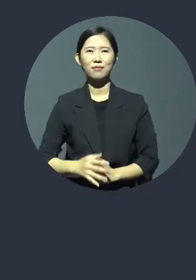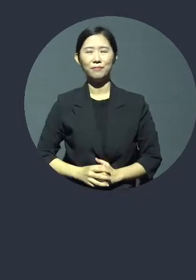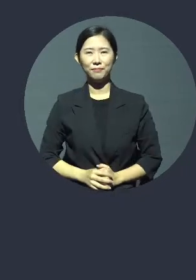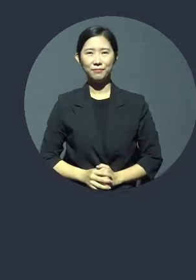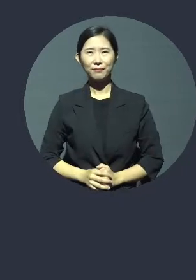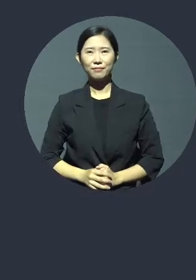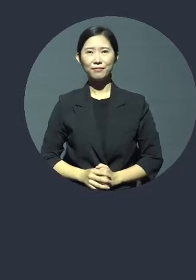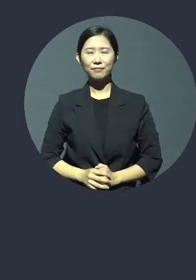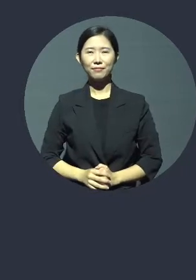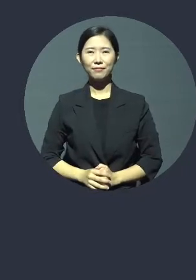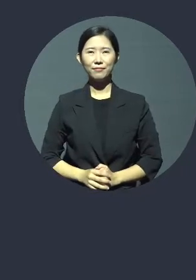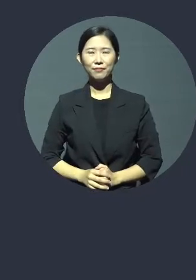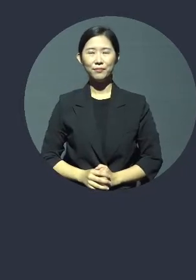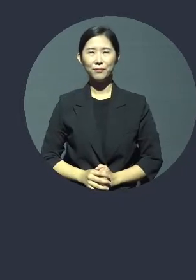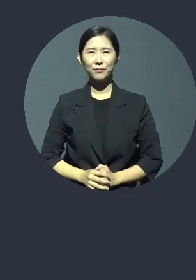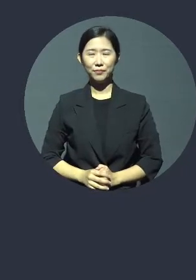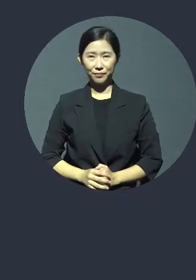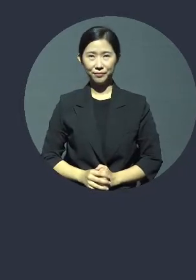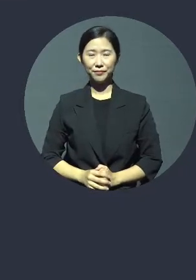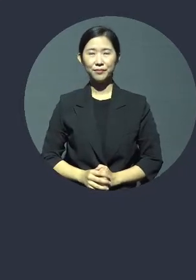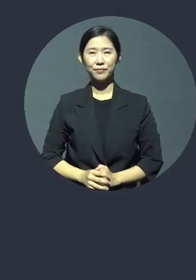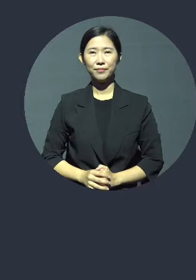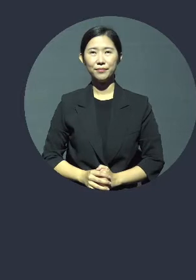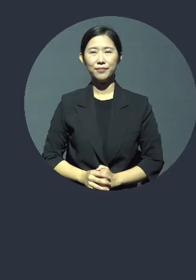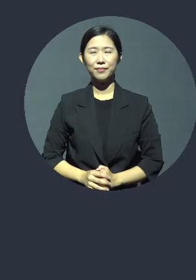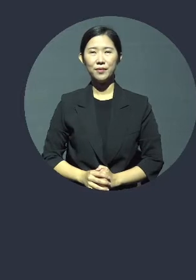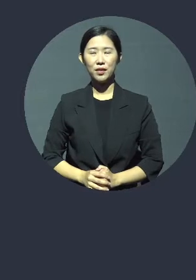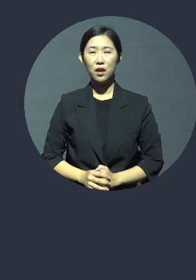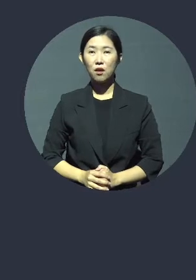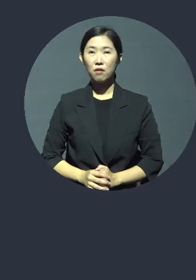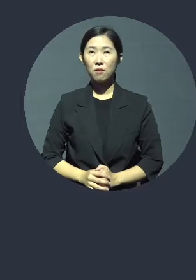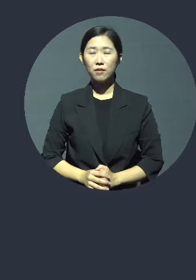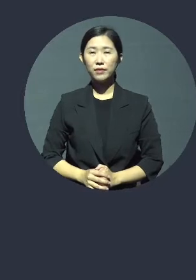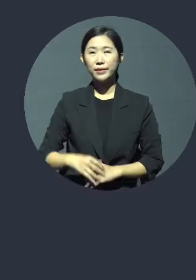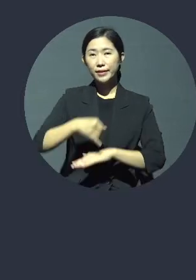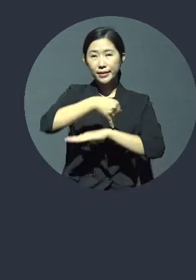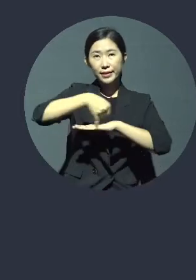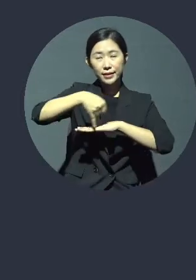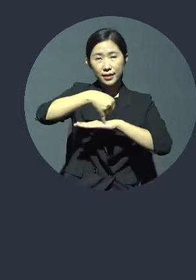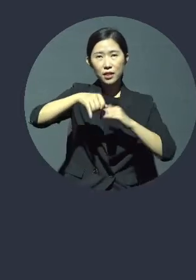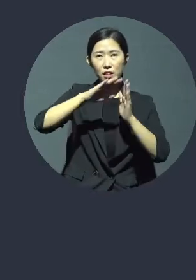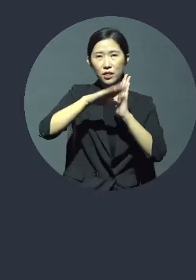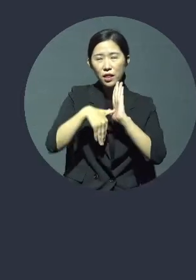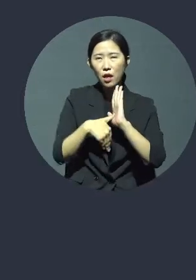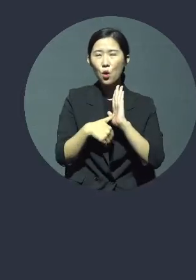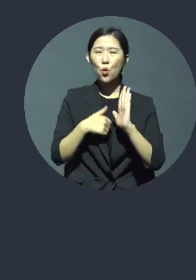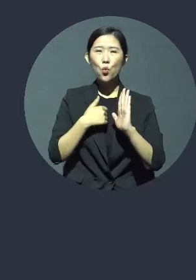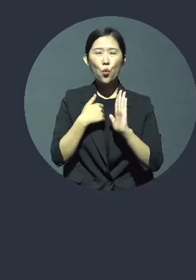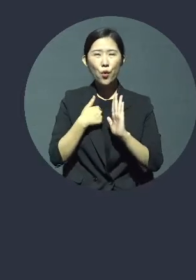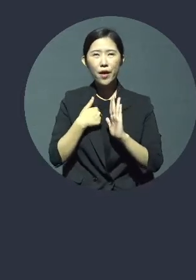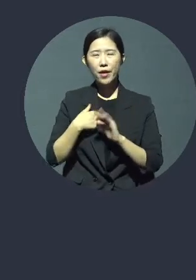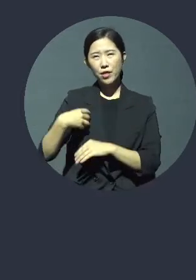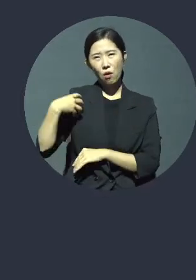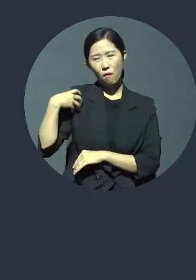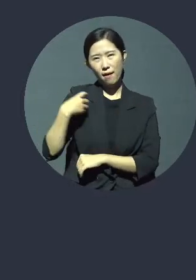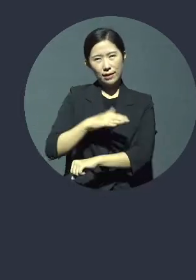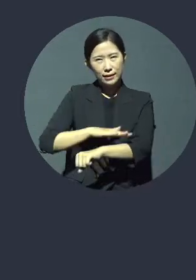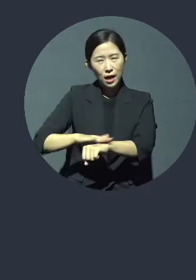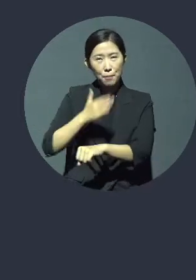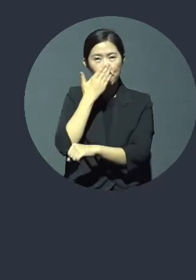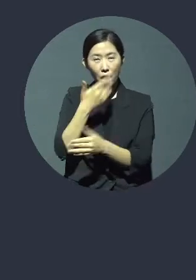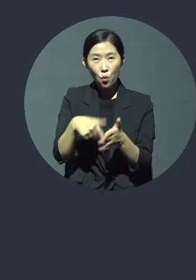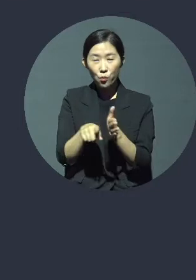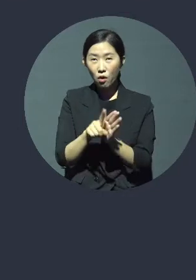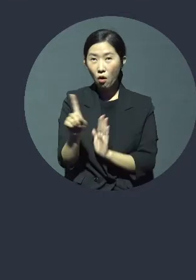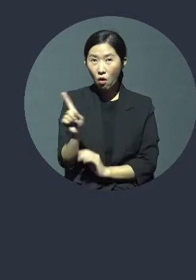그럼 우리 디자이너들이 어떤 부분에서 영향을 잘 발휘할 수 있을까요? 뭐 화면에서 보시는 것처럼 저는 인간의